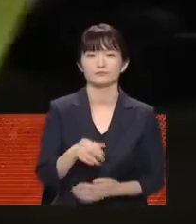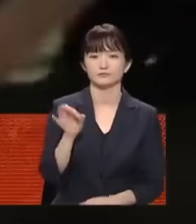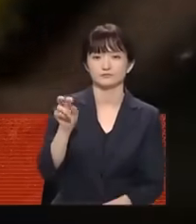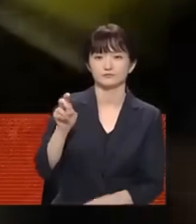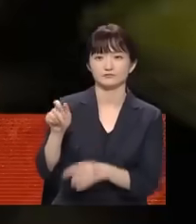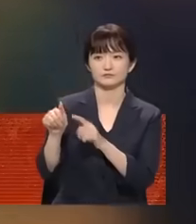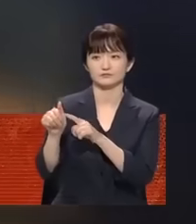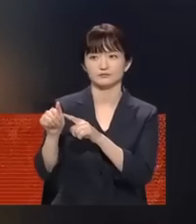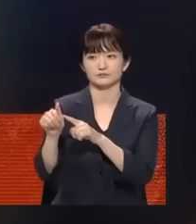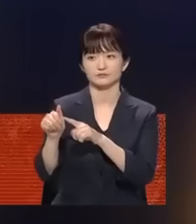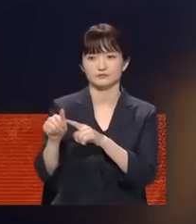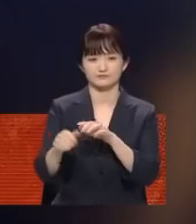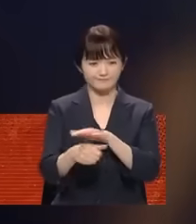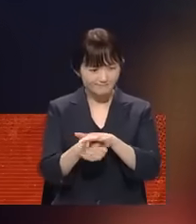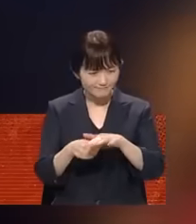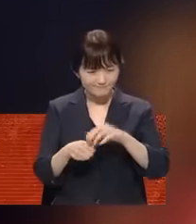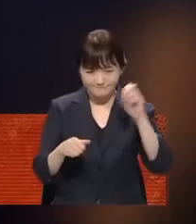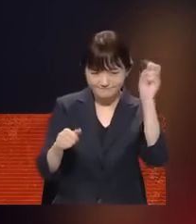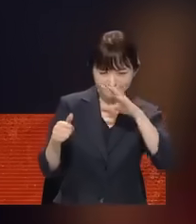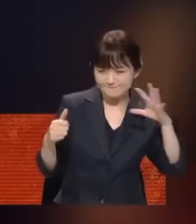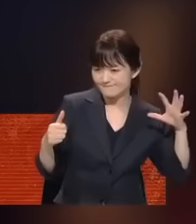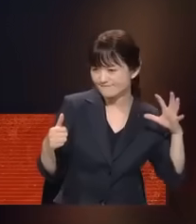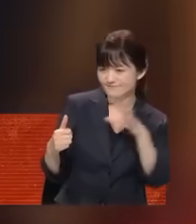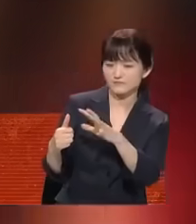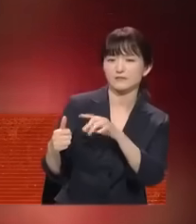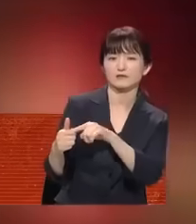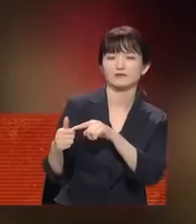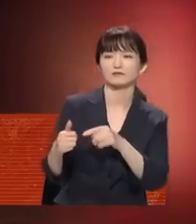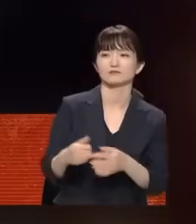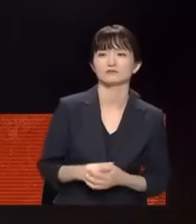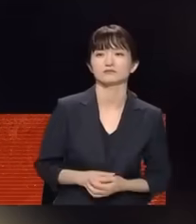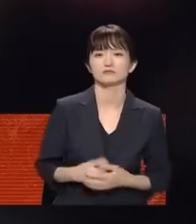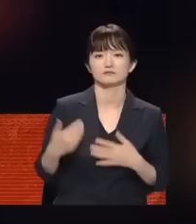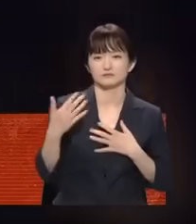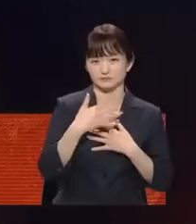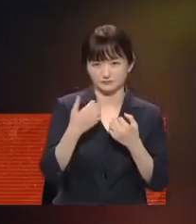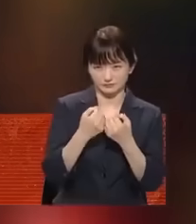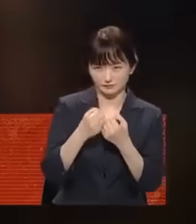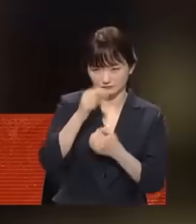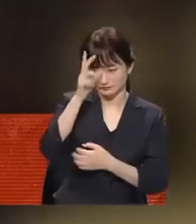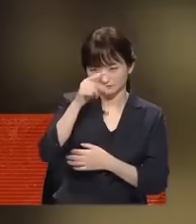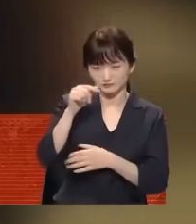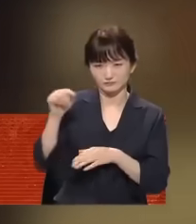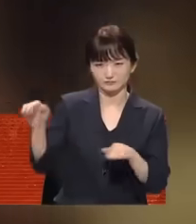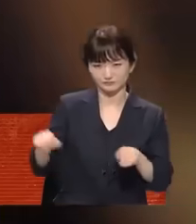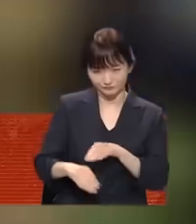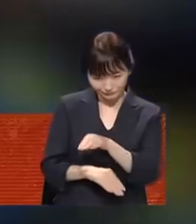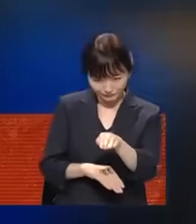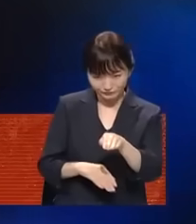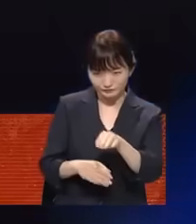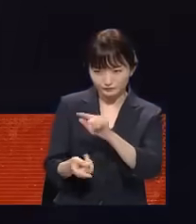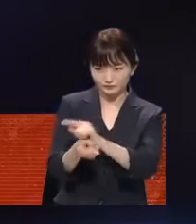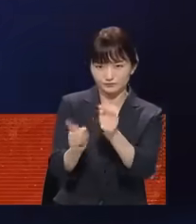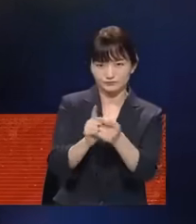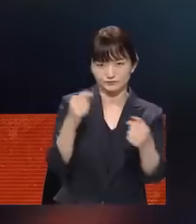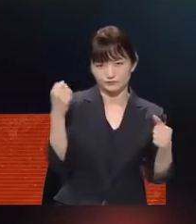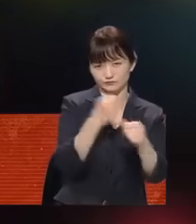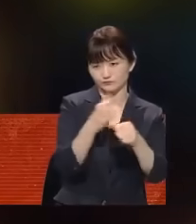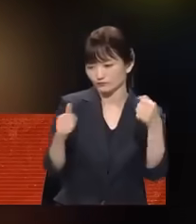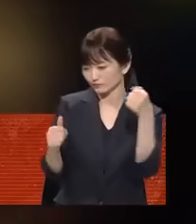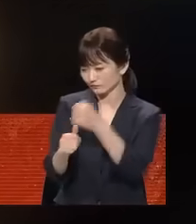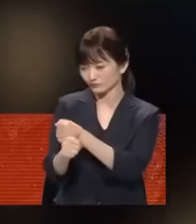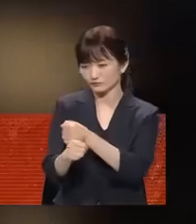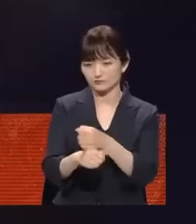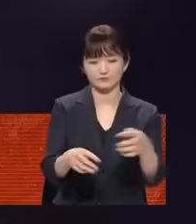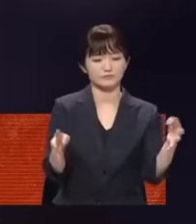비겁하게 기습공격을 한 것이다 그래서 아까 보시는 바와 같이 뭐 몸싸움이 있었고 경찰이 출동했고 쌍방폭행으로 서로